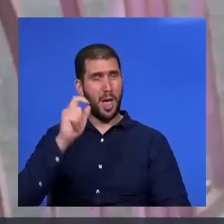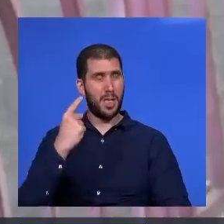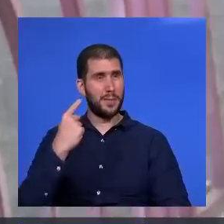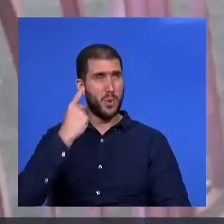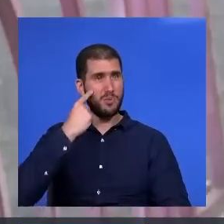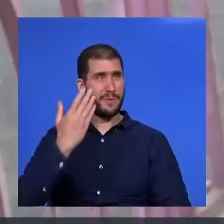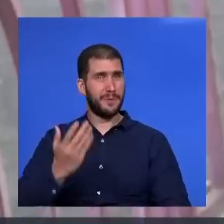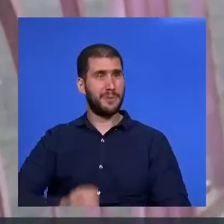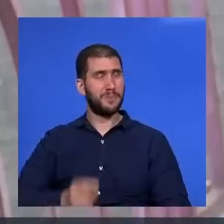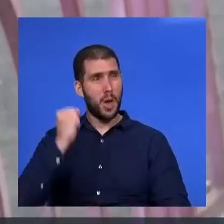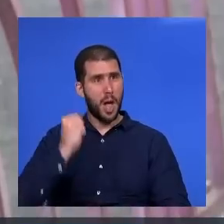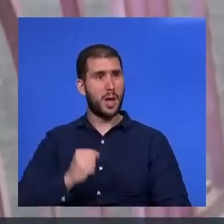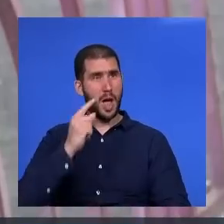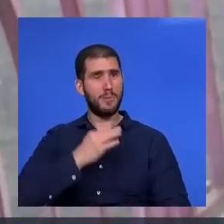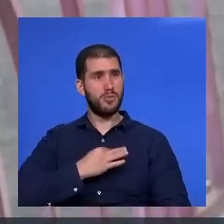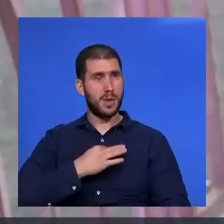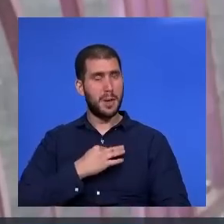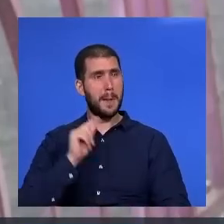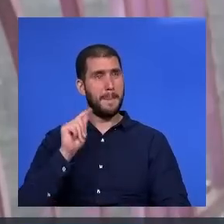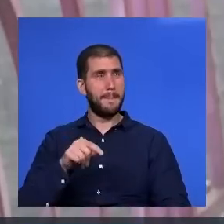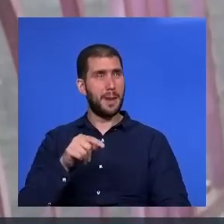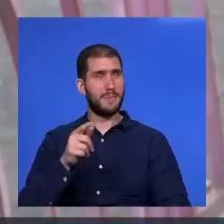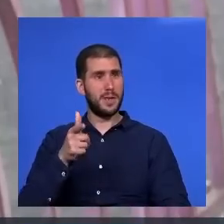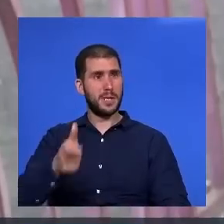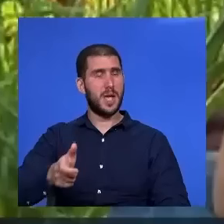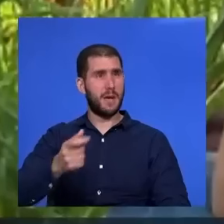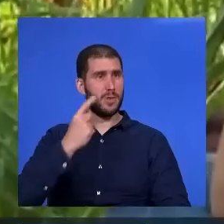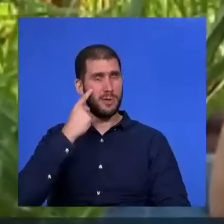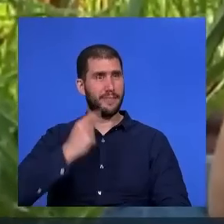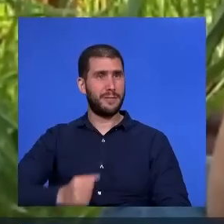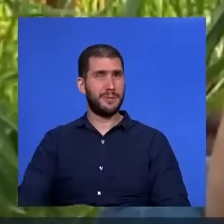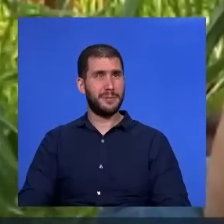לי, הוא הרג את אבא שלי, בא מאחורה והרג בו נראה לי.